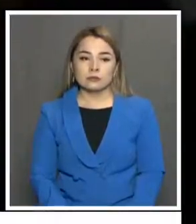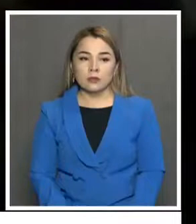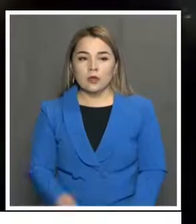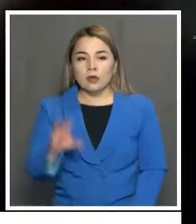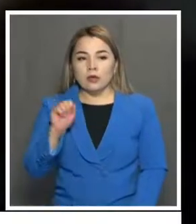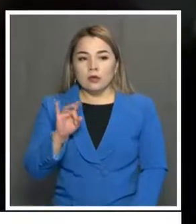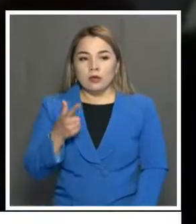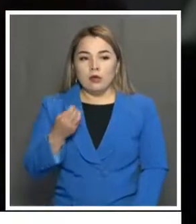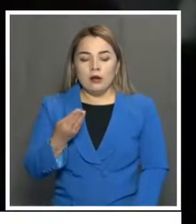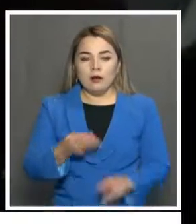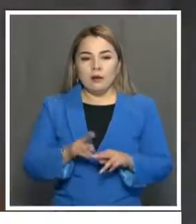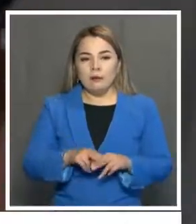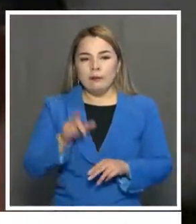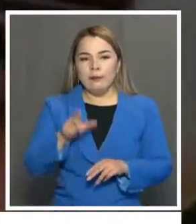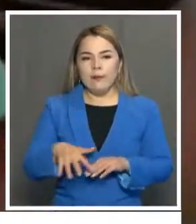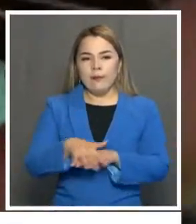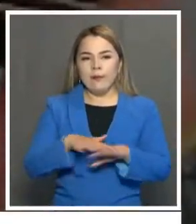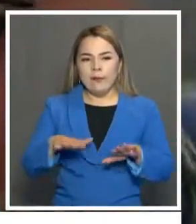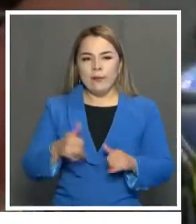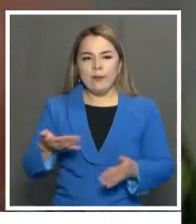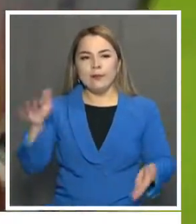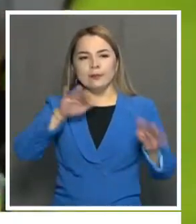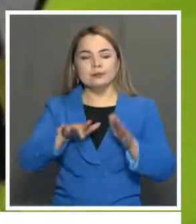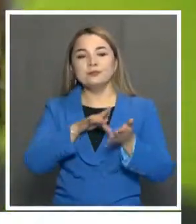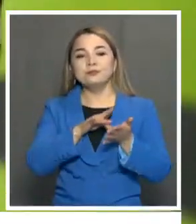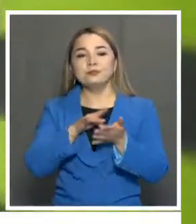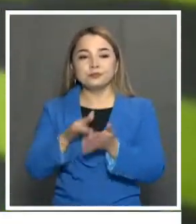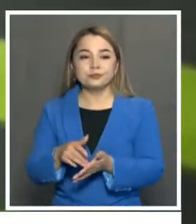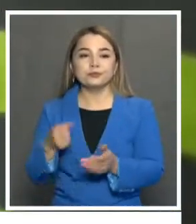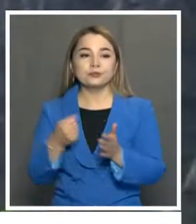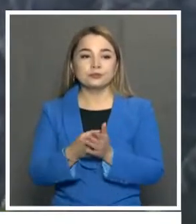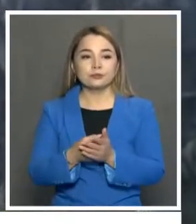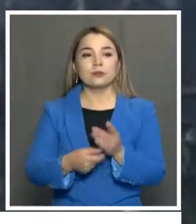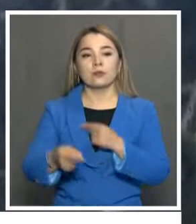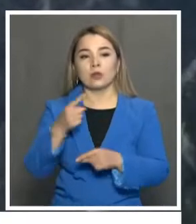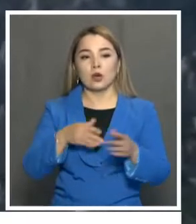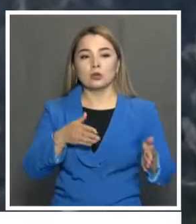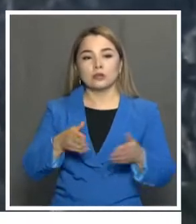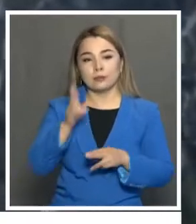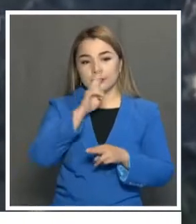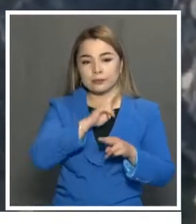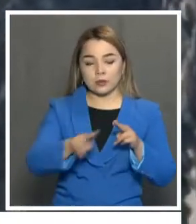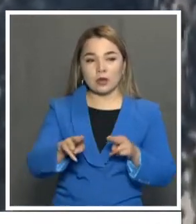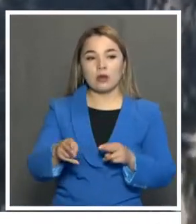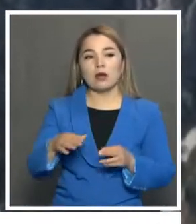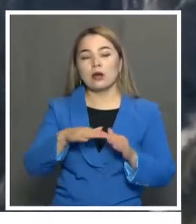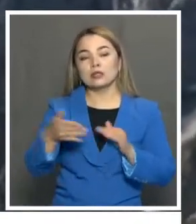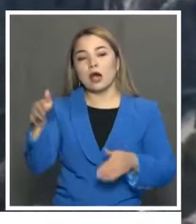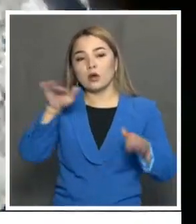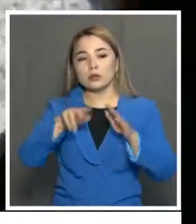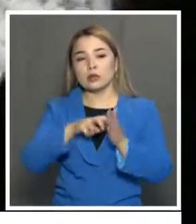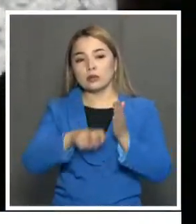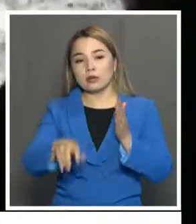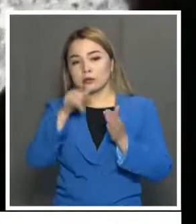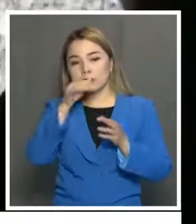Қарағаш ауданынан келген саяхатшылар бір көлік шатқалы бағытындағы тауларды аралап, Сарқырамаға дейін барған. Алайда қайтар жолда адасып кетіп, таудан түсе алмаған. Оның үстіне